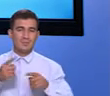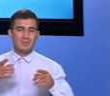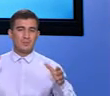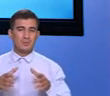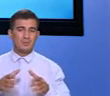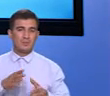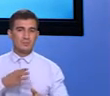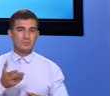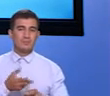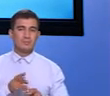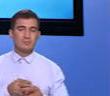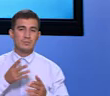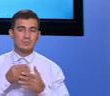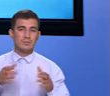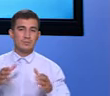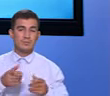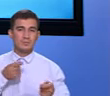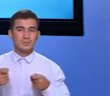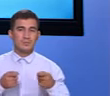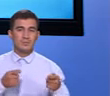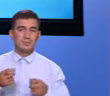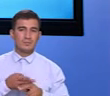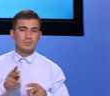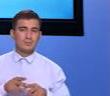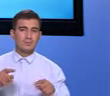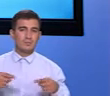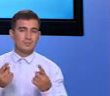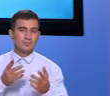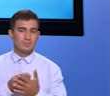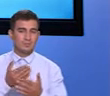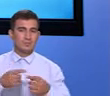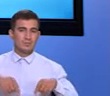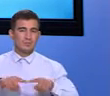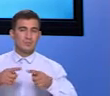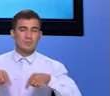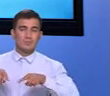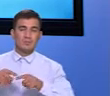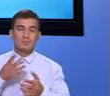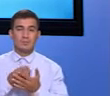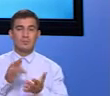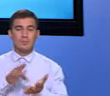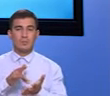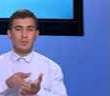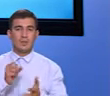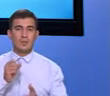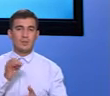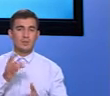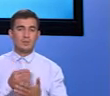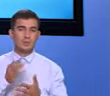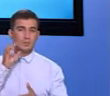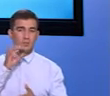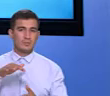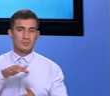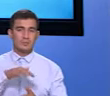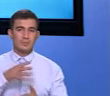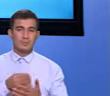esa qabilalar ittifoqiga aylangan edi. Endi ilk o'rta asrlarga kelib, O'zbekiston hududida, ya'ni